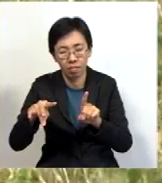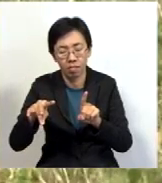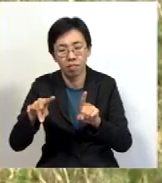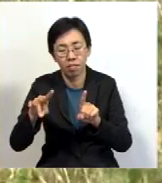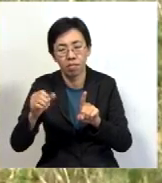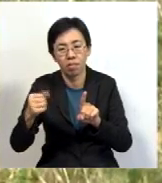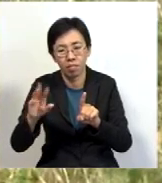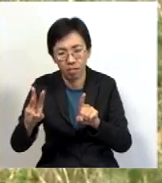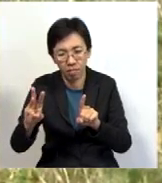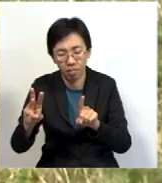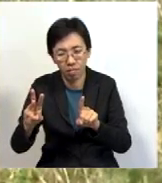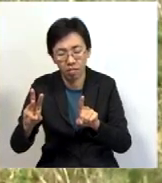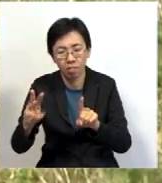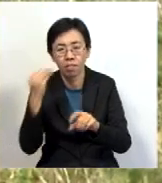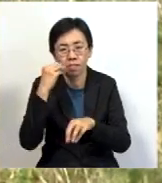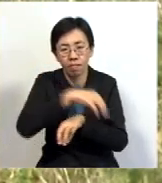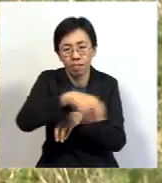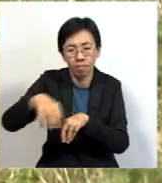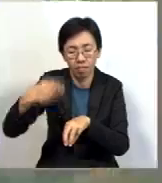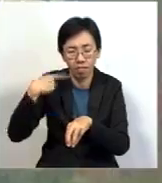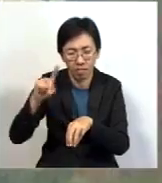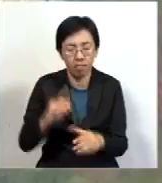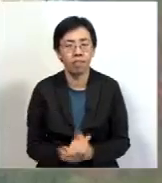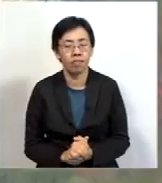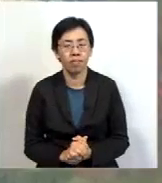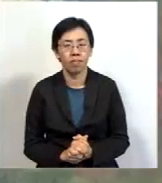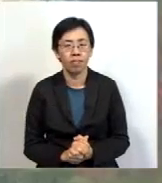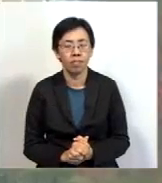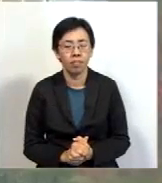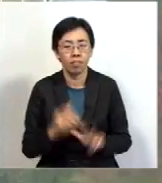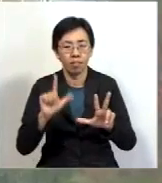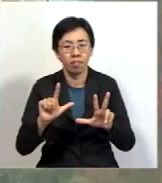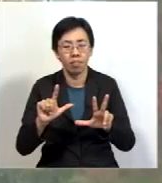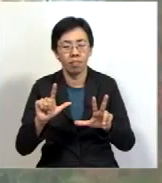1,597,516 ครัวเรือนด้วยกันแล้วก็มีพื้นที่ได้รับการป้องกัน